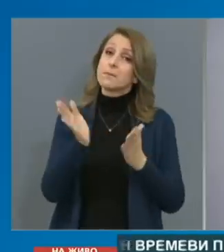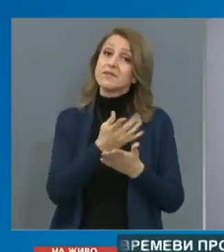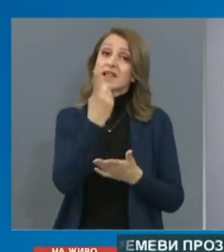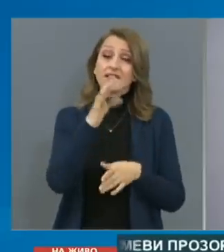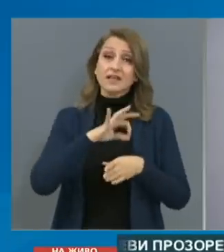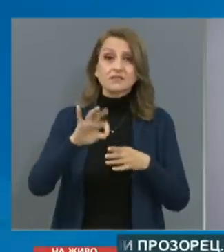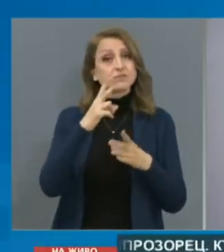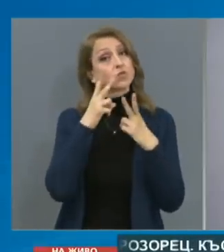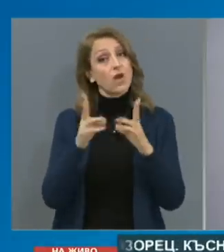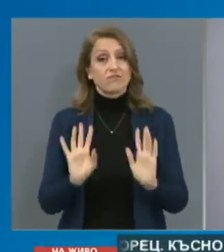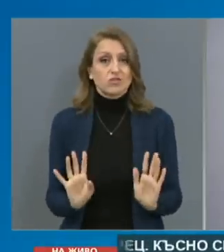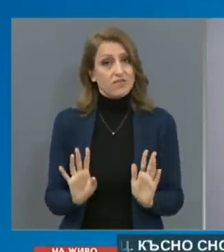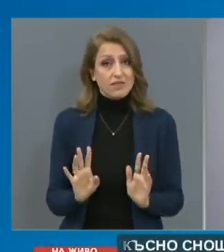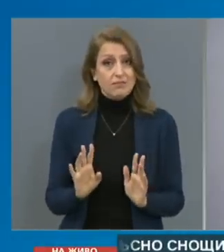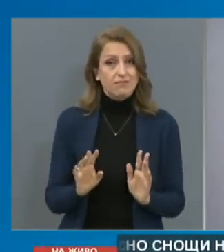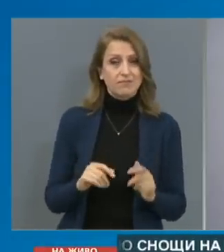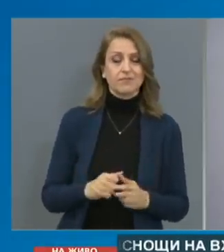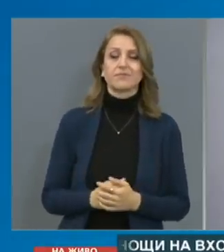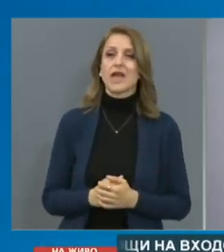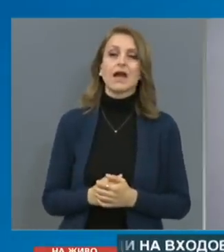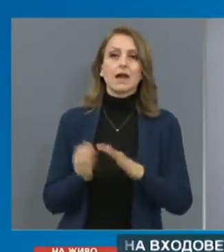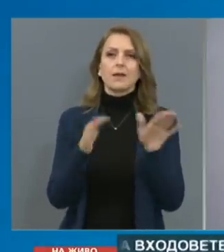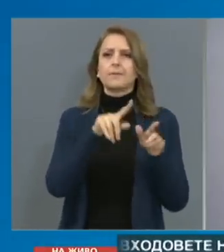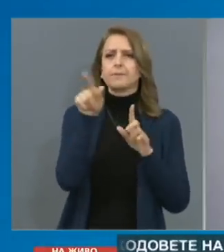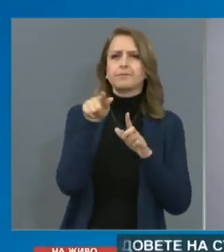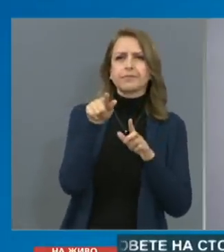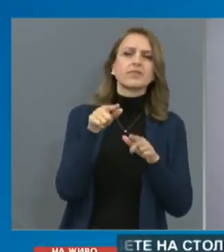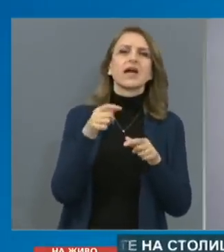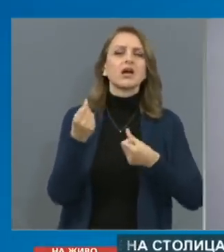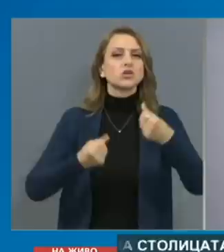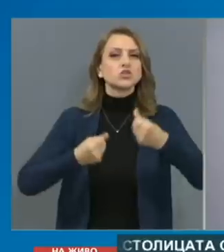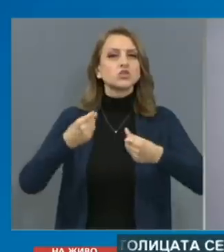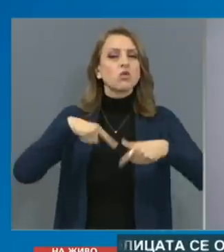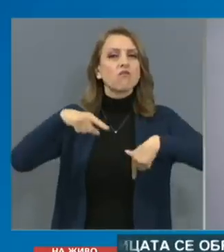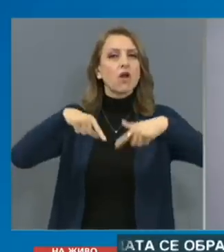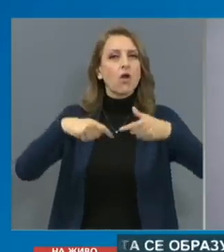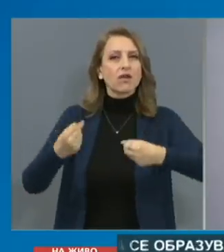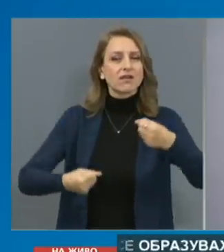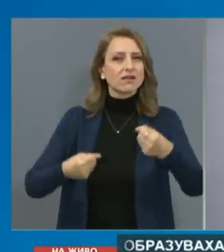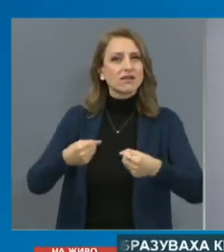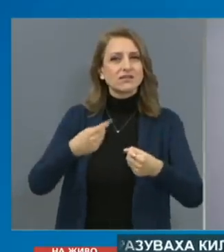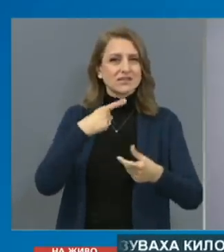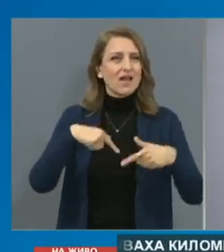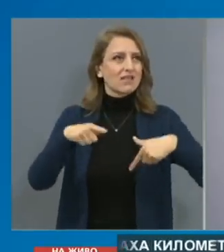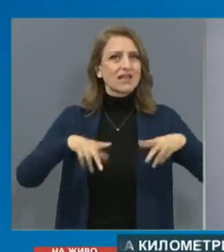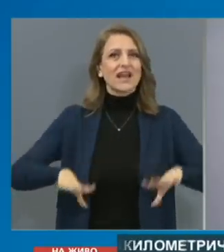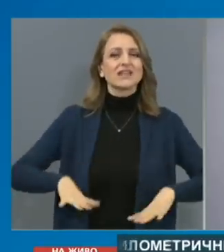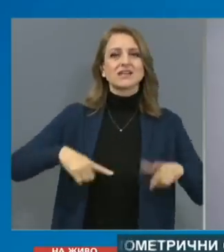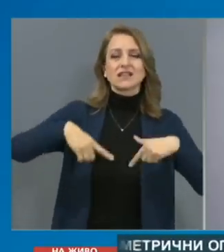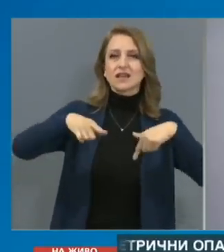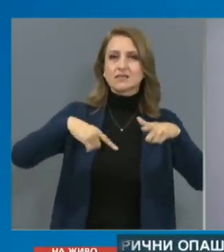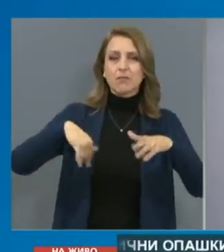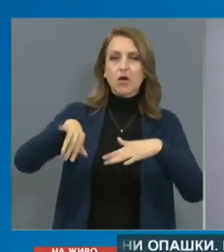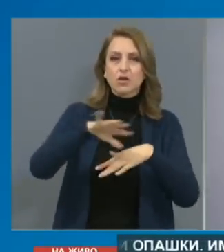Един утро, ясни ли са вече резултатите на шофьорите на градския транспорт и също така по време на празниците, колко лаборатории са работили? Били ли са